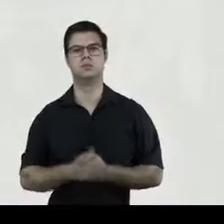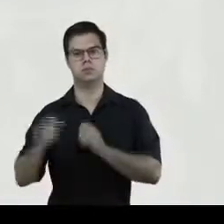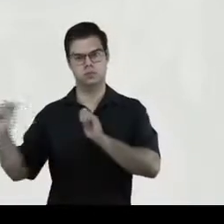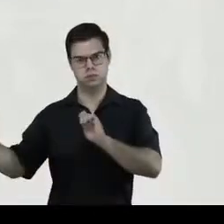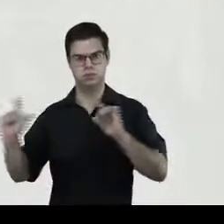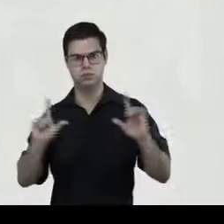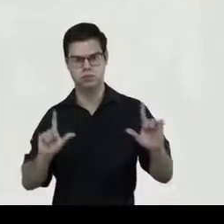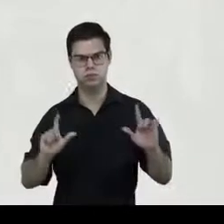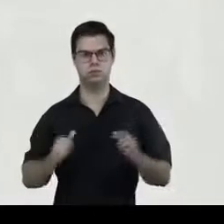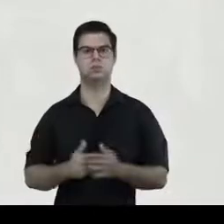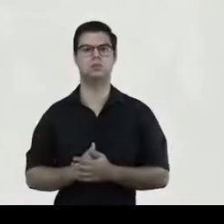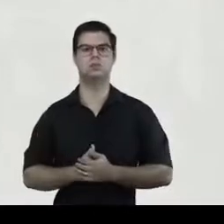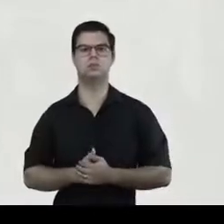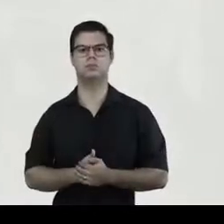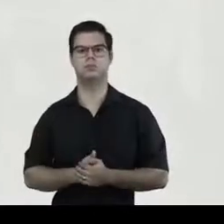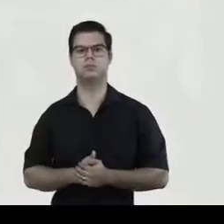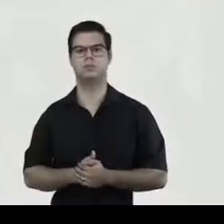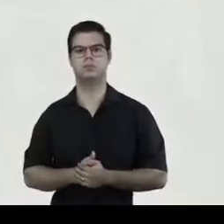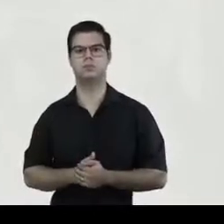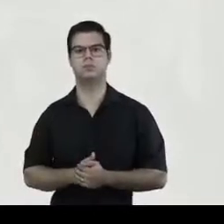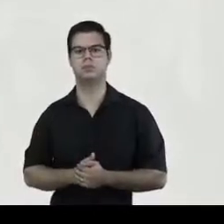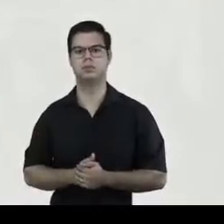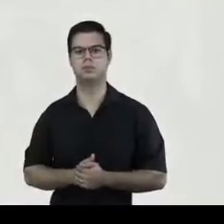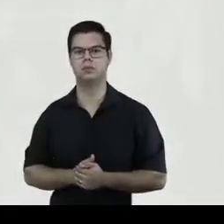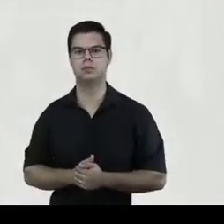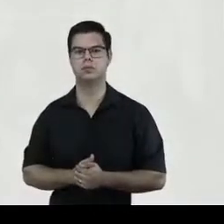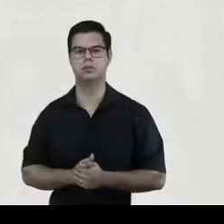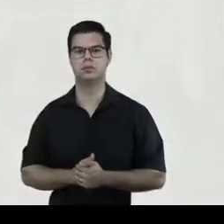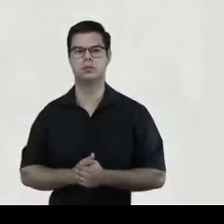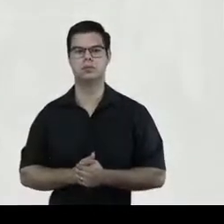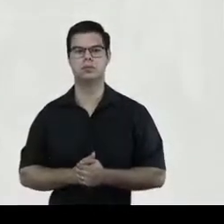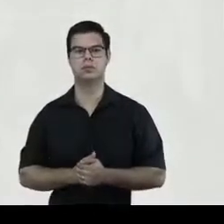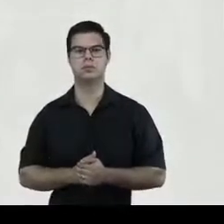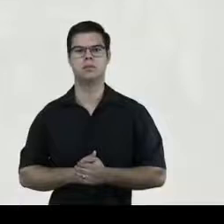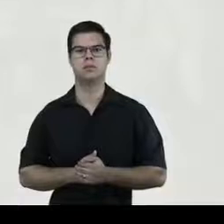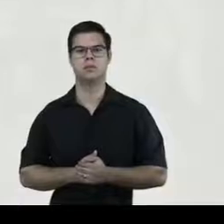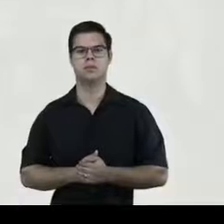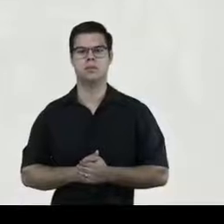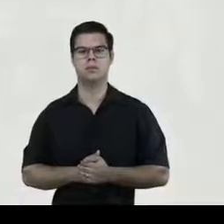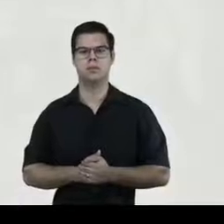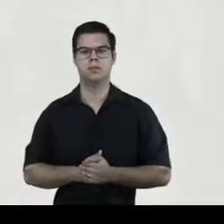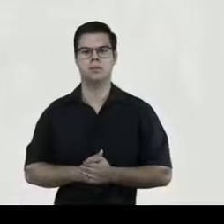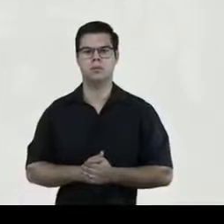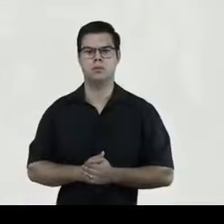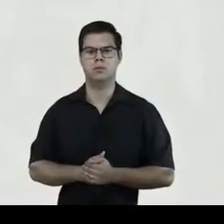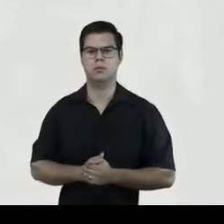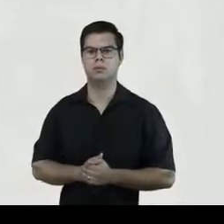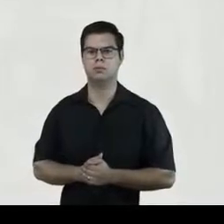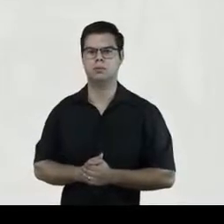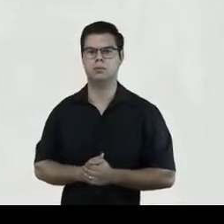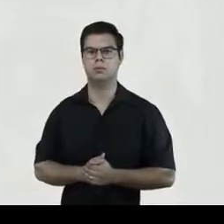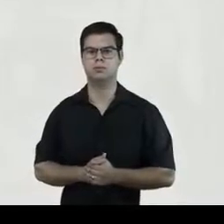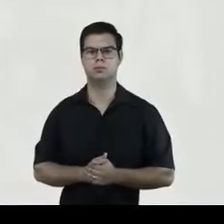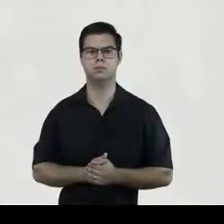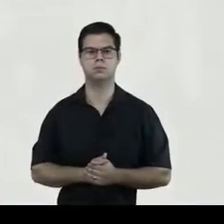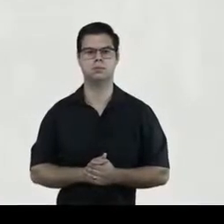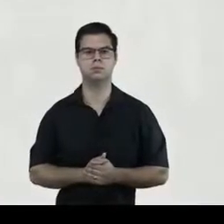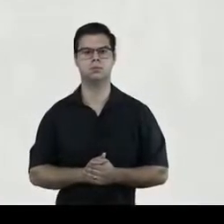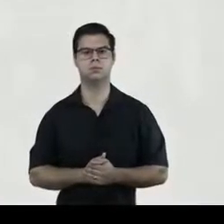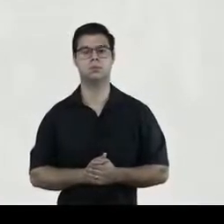Voilà. Diapositive suivante. Voilà, ça,'est un livre